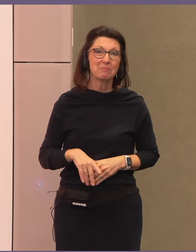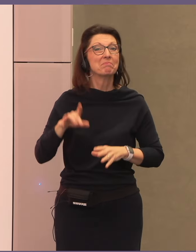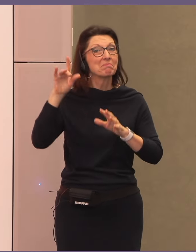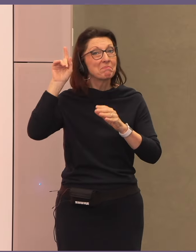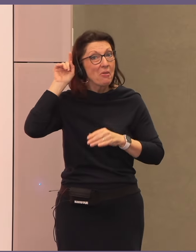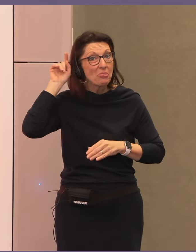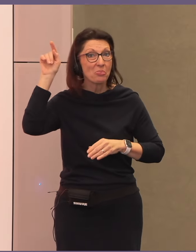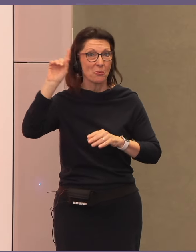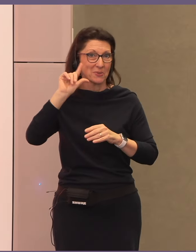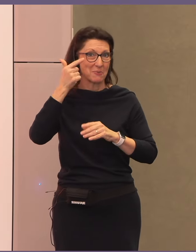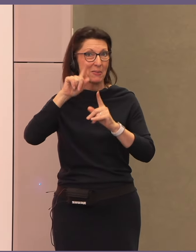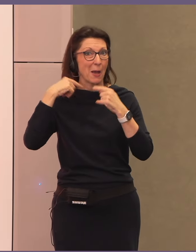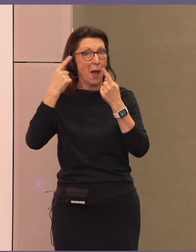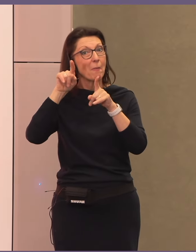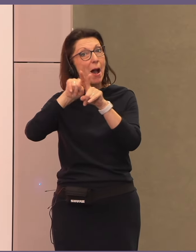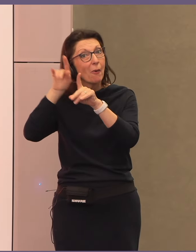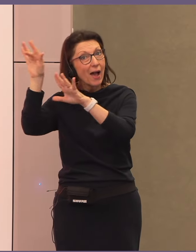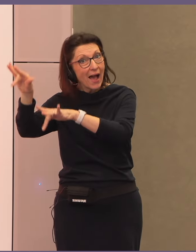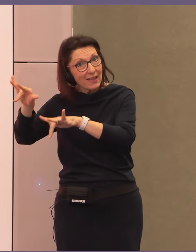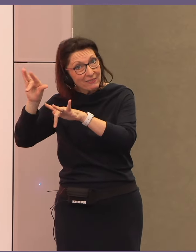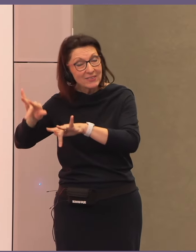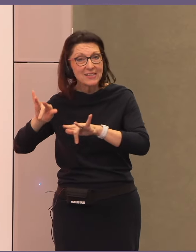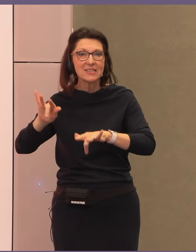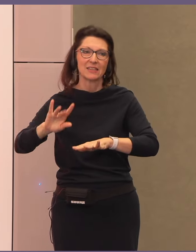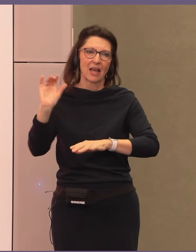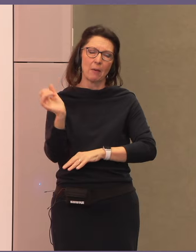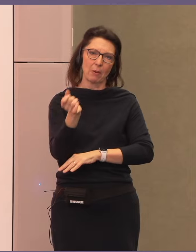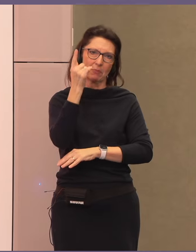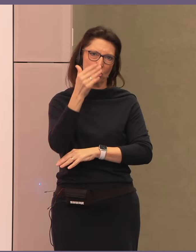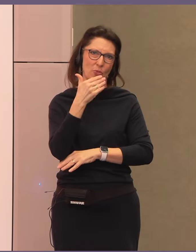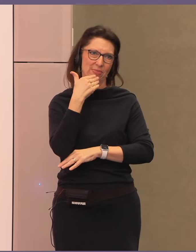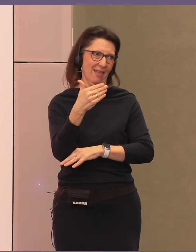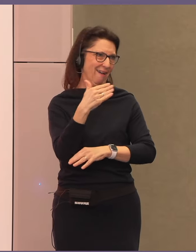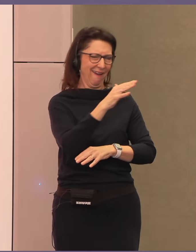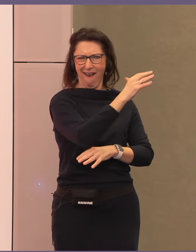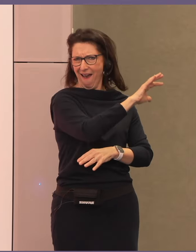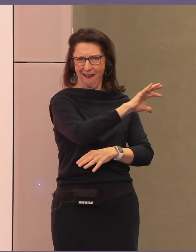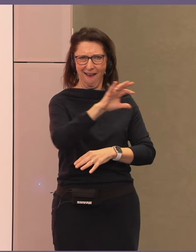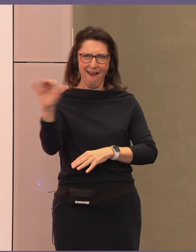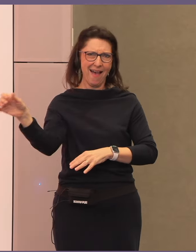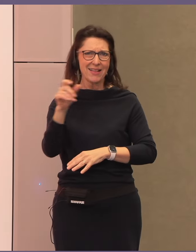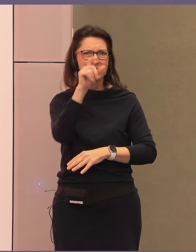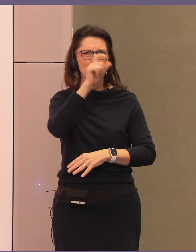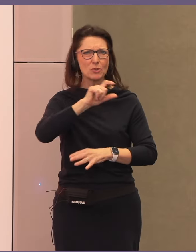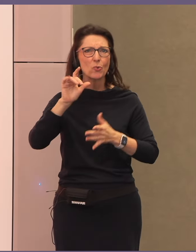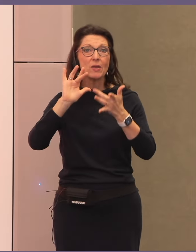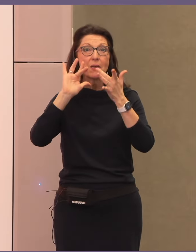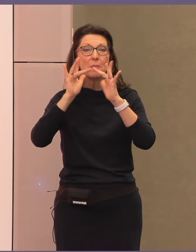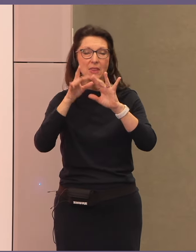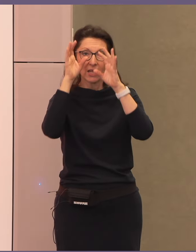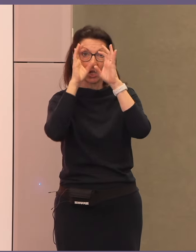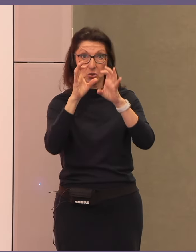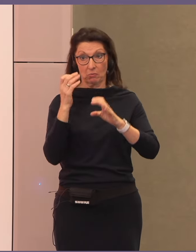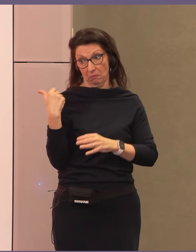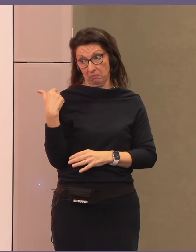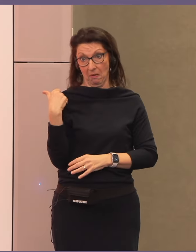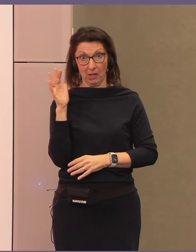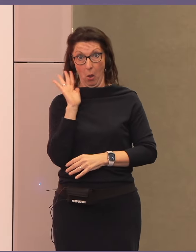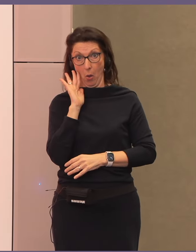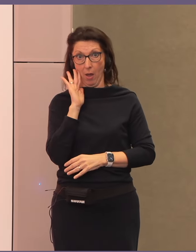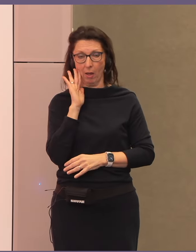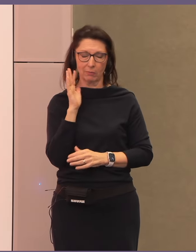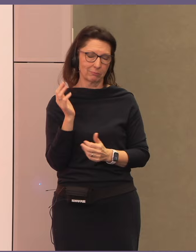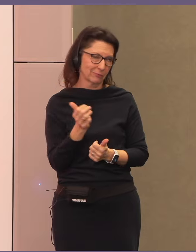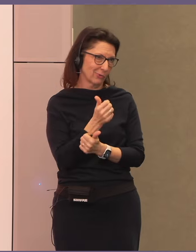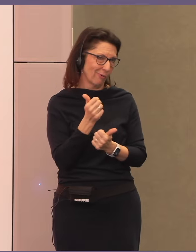Anwesenheit in diesem zweiten Saal geben, aber vor allem auch ein Danke an Sie alle, die via Livestream dabei sind. Ich habe eben gehört und finde